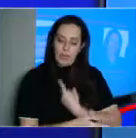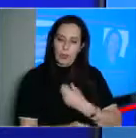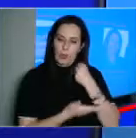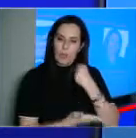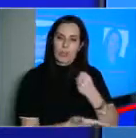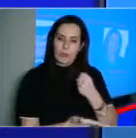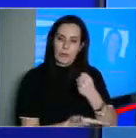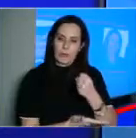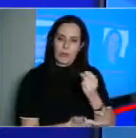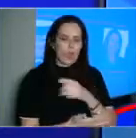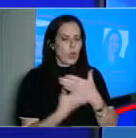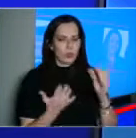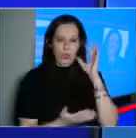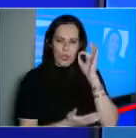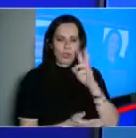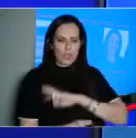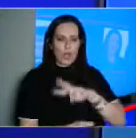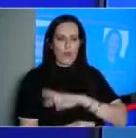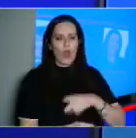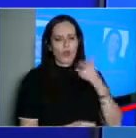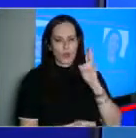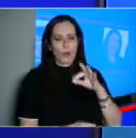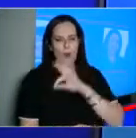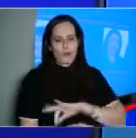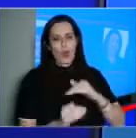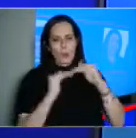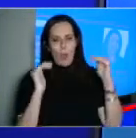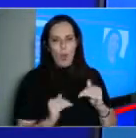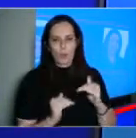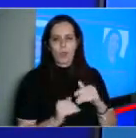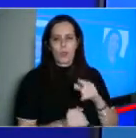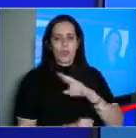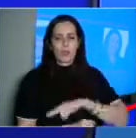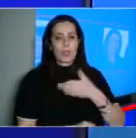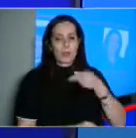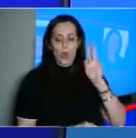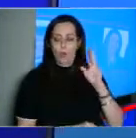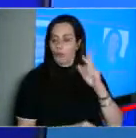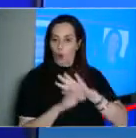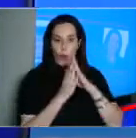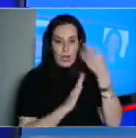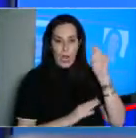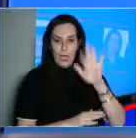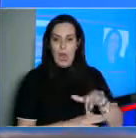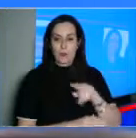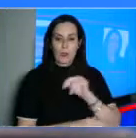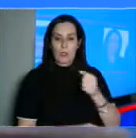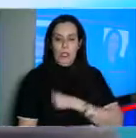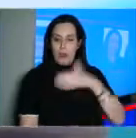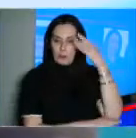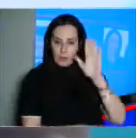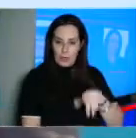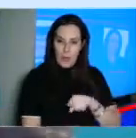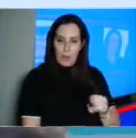תקציבים. זה לא סתם שנשים סובלות יותר ומרוויחות פחות. זאת אומרת, סובלות יותר גם מיוקר המחיה, גם מנושאים של דת ומדינה,